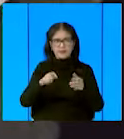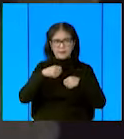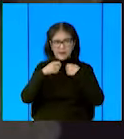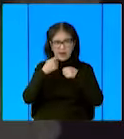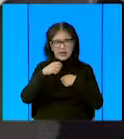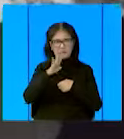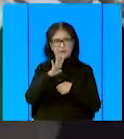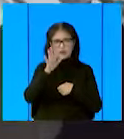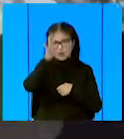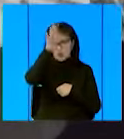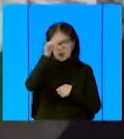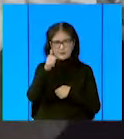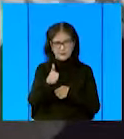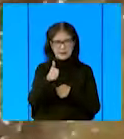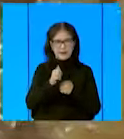bersama 4 orang.